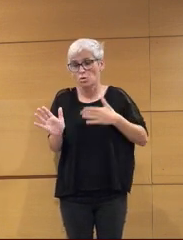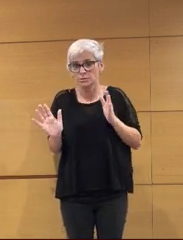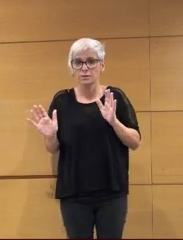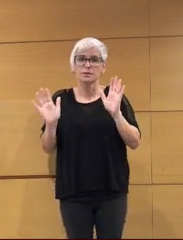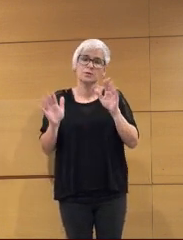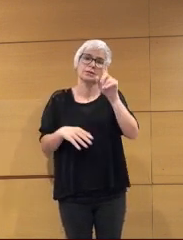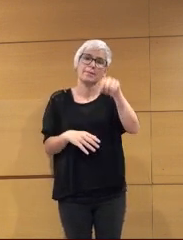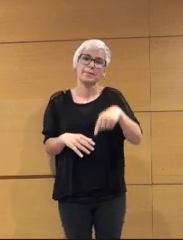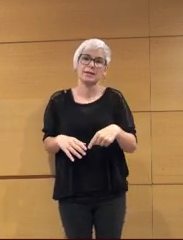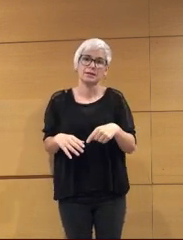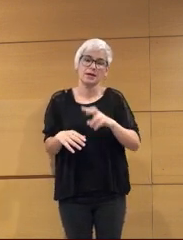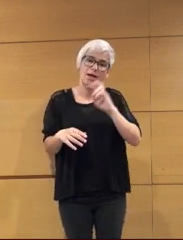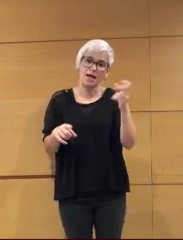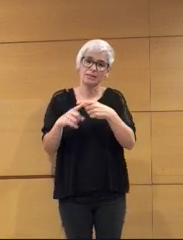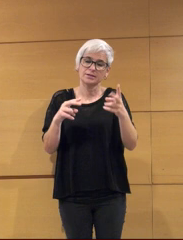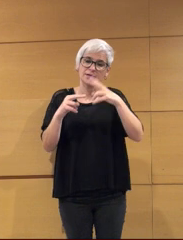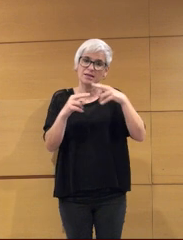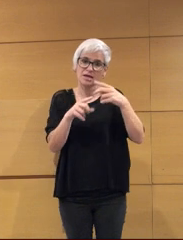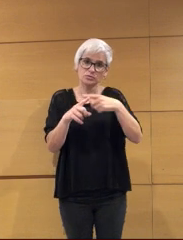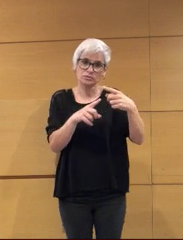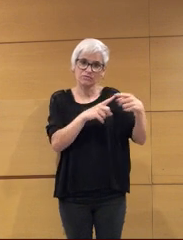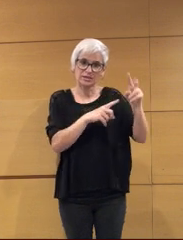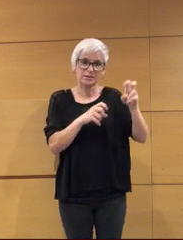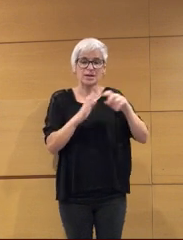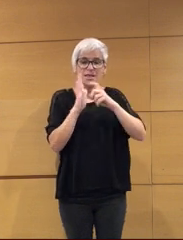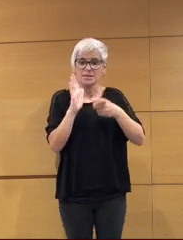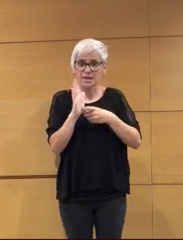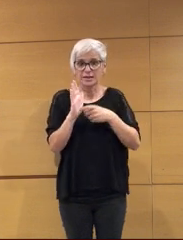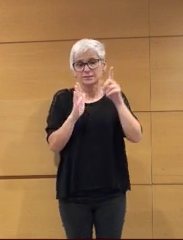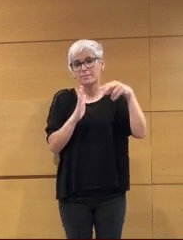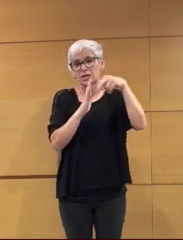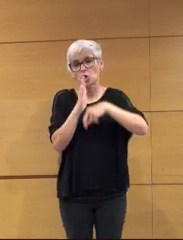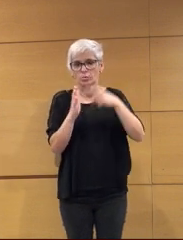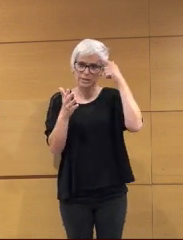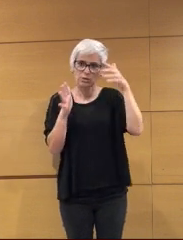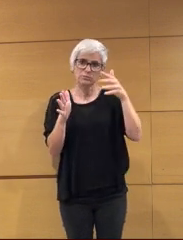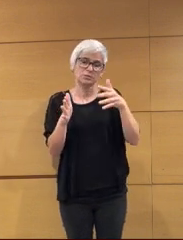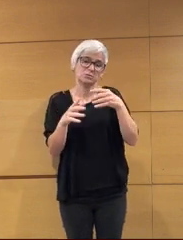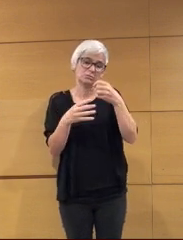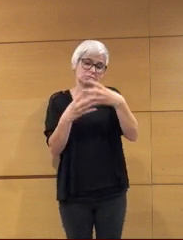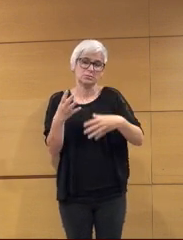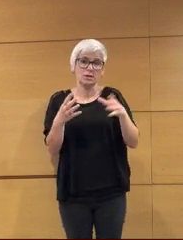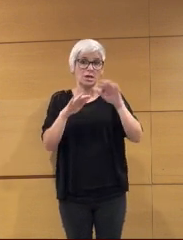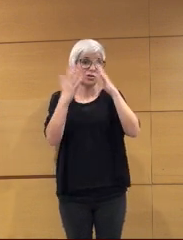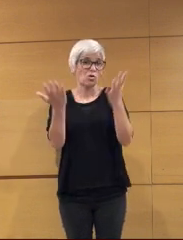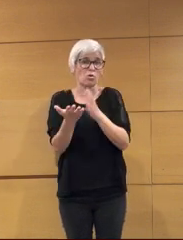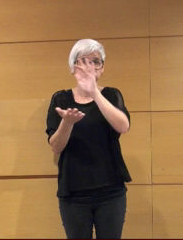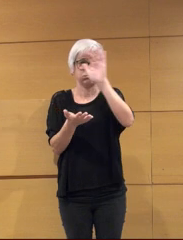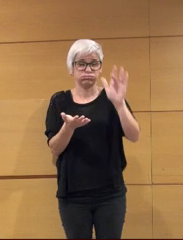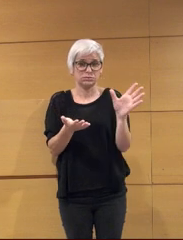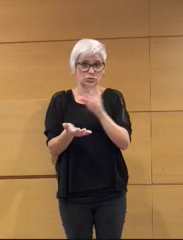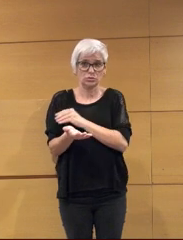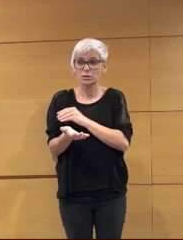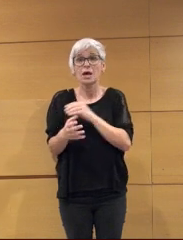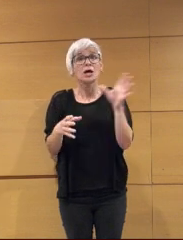trobareu enllaços a legislació i normes i recomanacions d'arreu del món. I és tot?